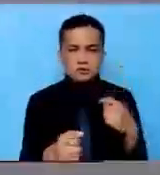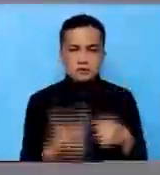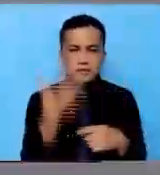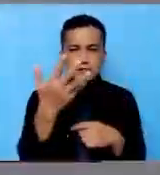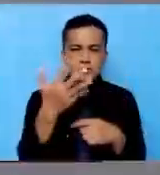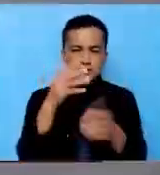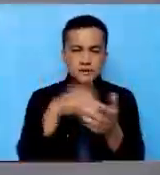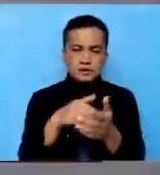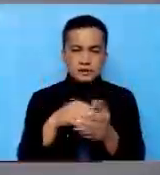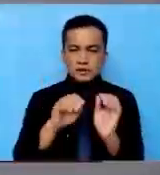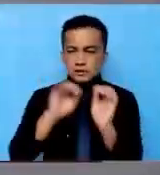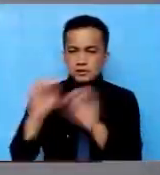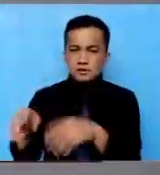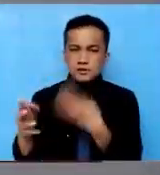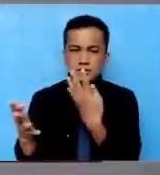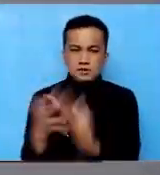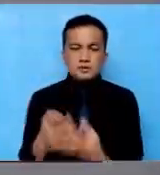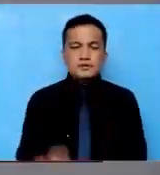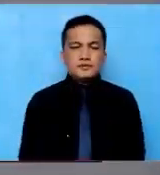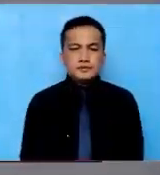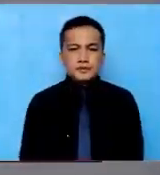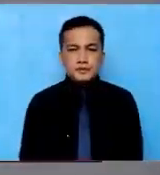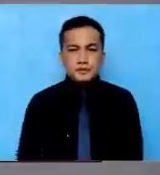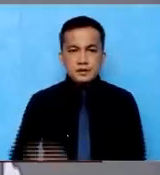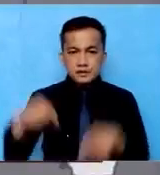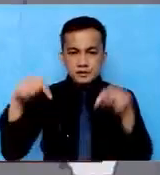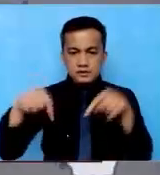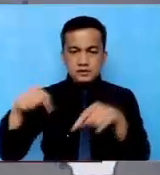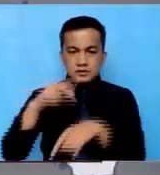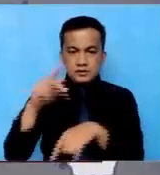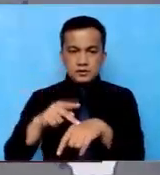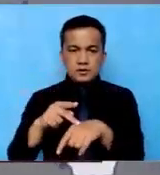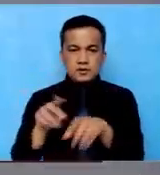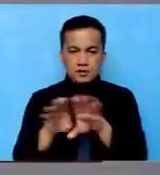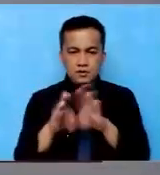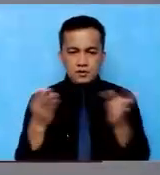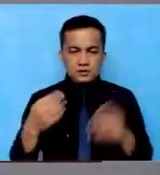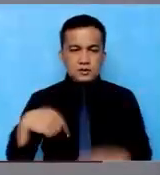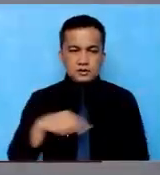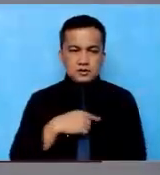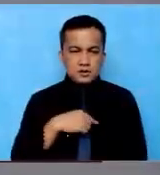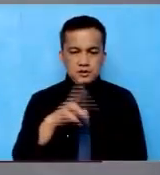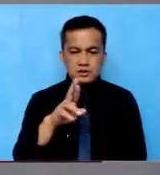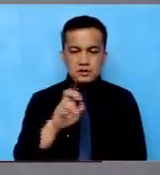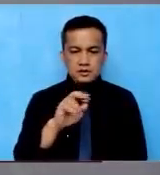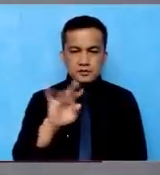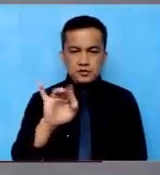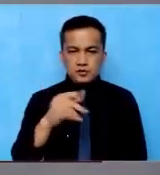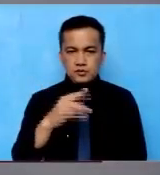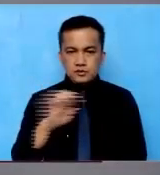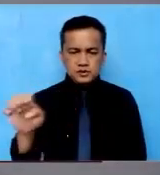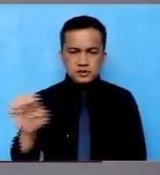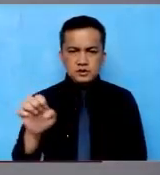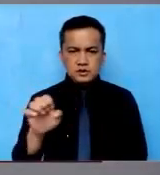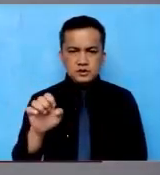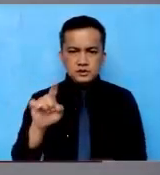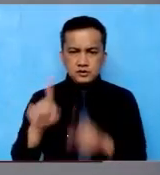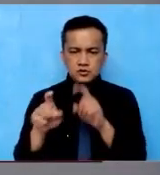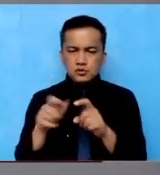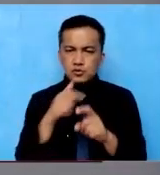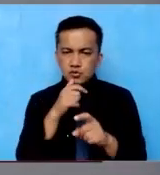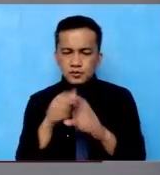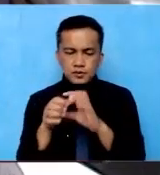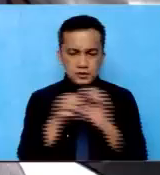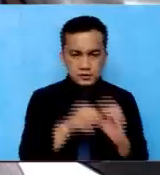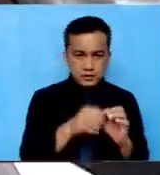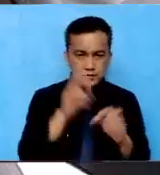Dito naman sa Pilipinas, bukas daw tayo sa refugees. Pero sa tanong kung sinong papaniga ng Pilipinas, Ukraine ba